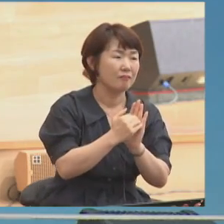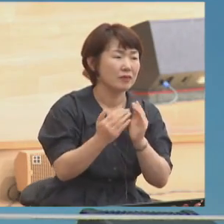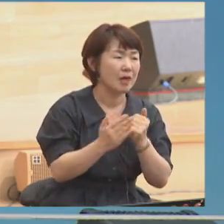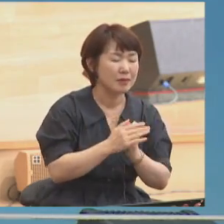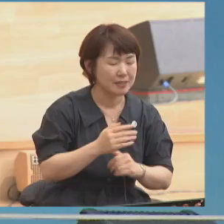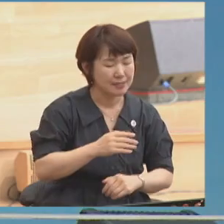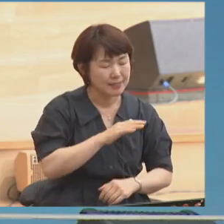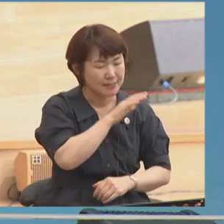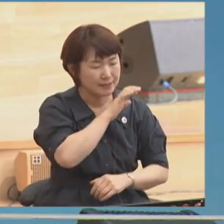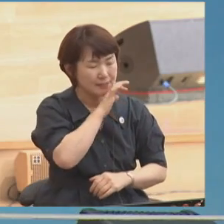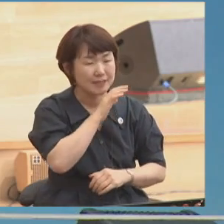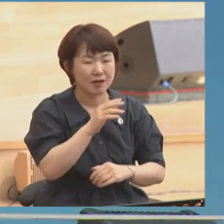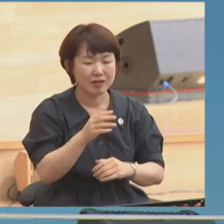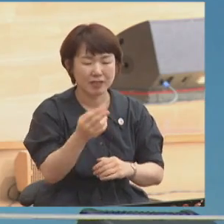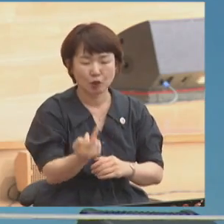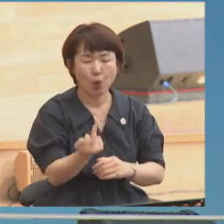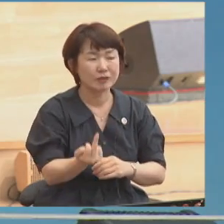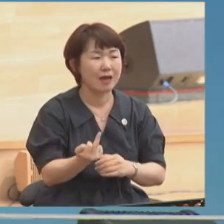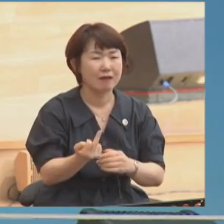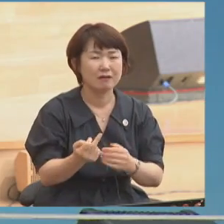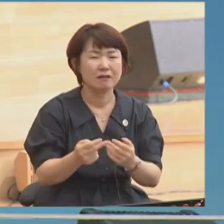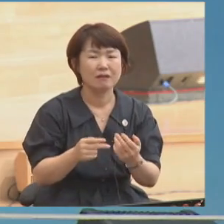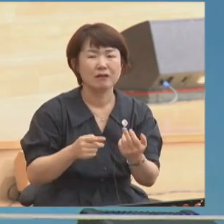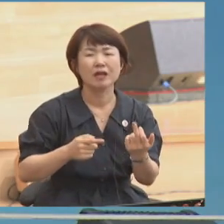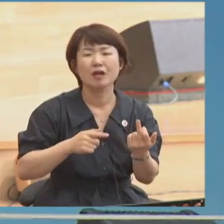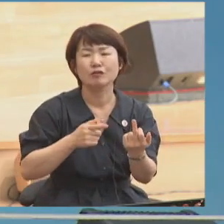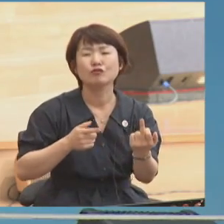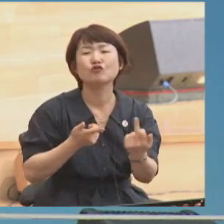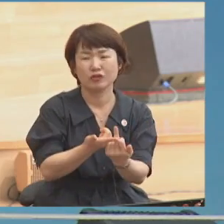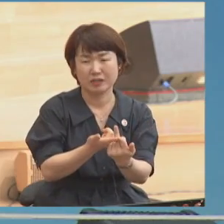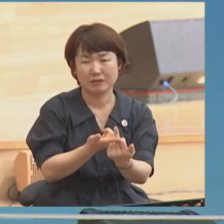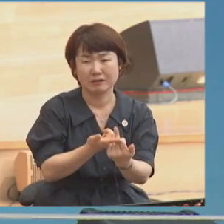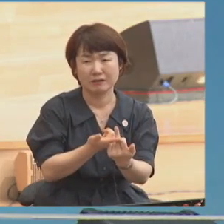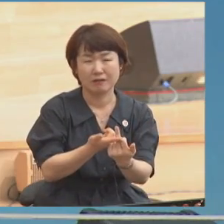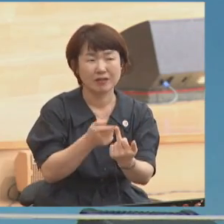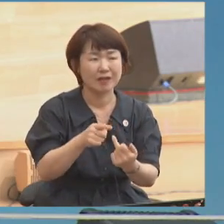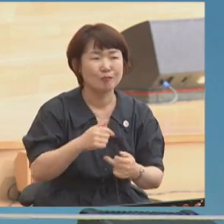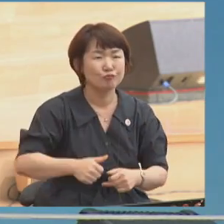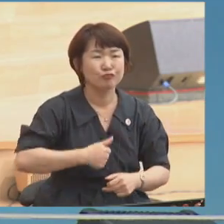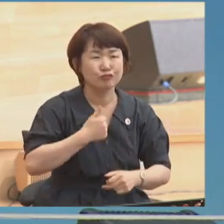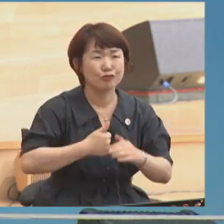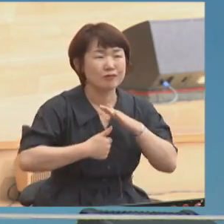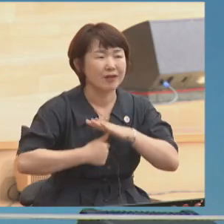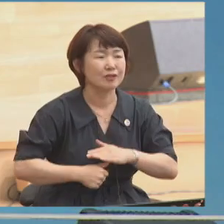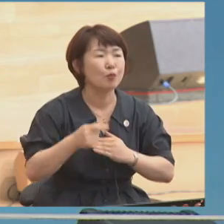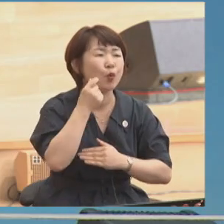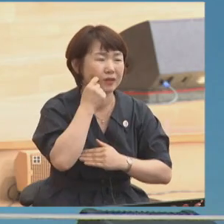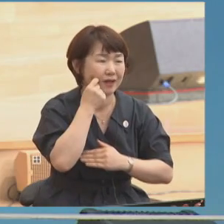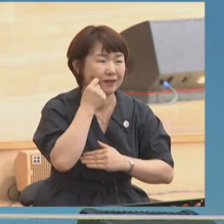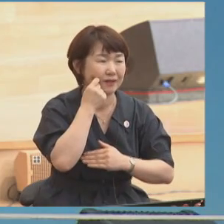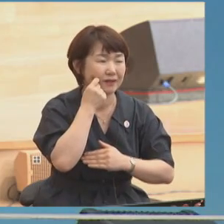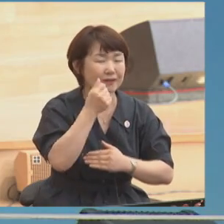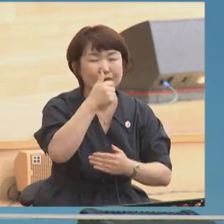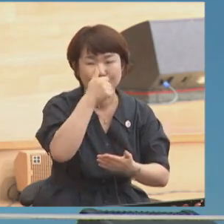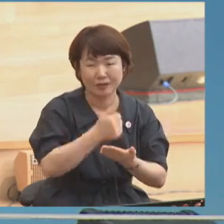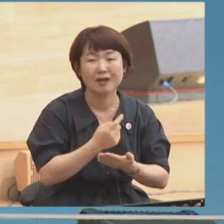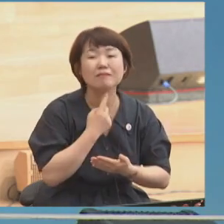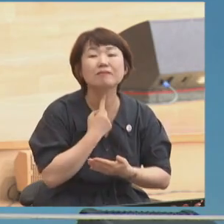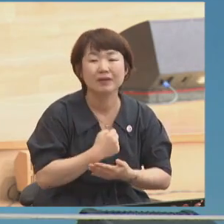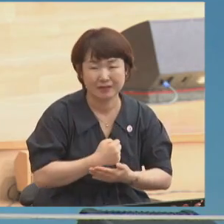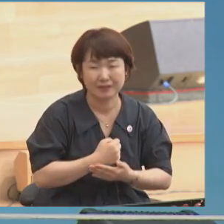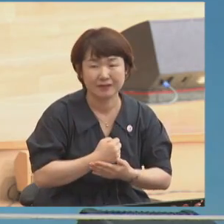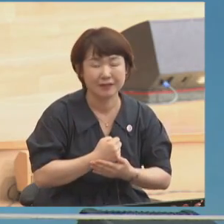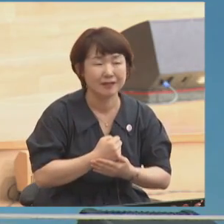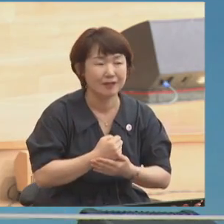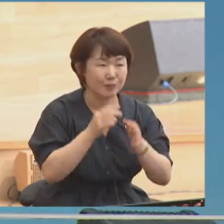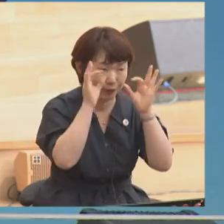형제 아벨을 죽인, 다스려지지 않는 이 분노의 전형적인 모습을 오늘 본문에서 찾게 되어지죠. 자, 오늘